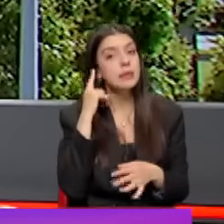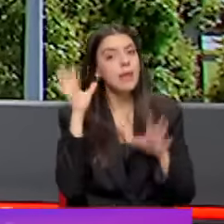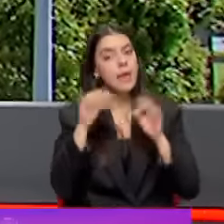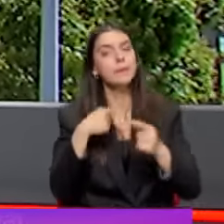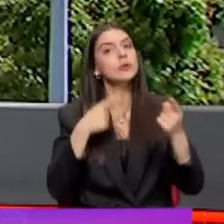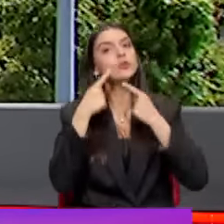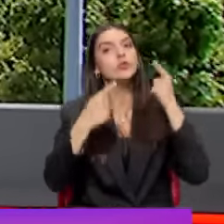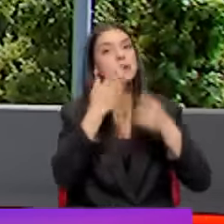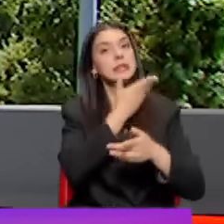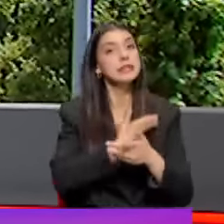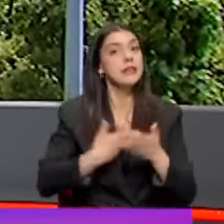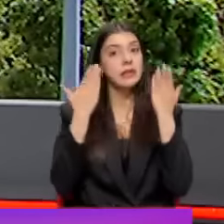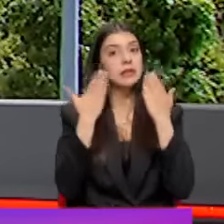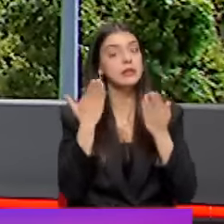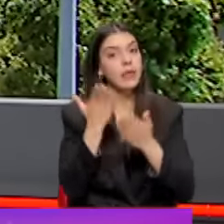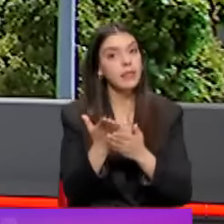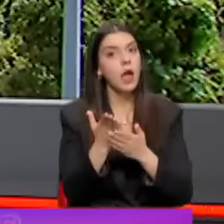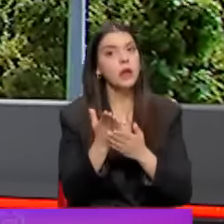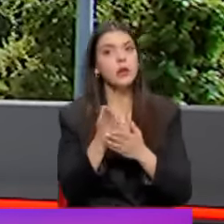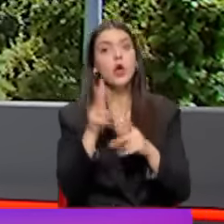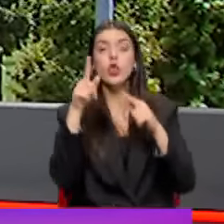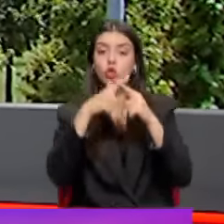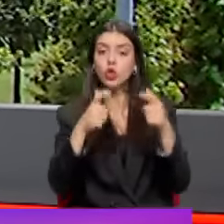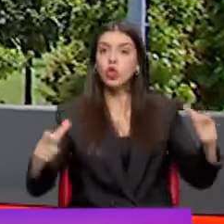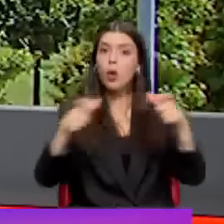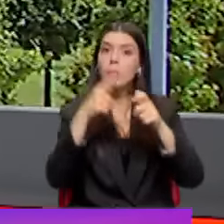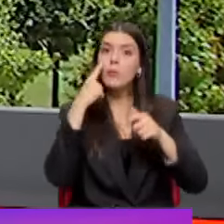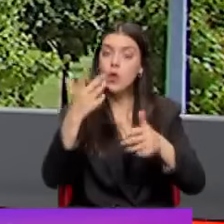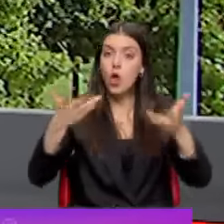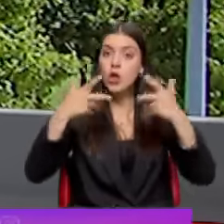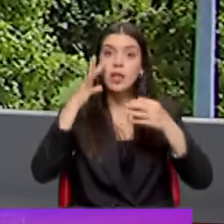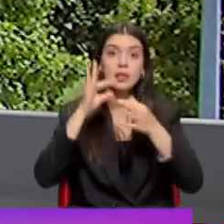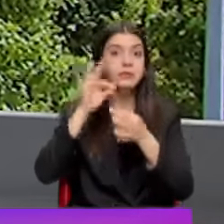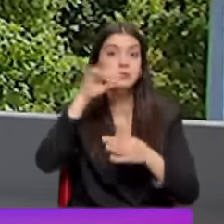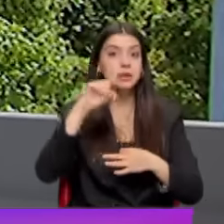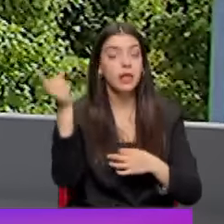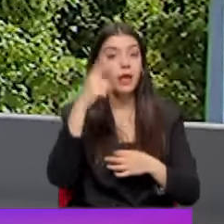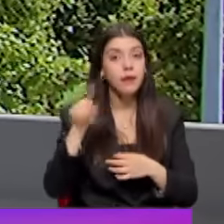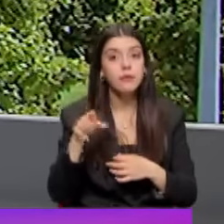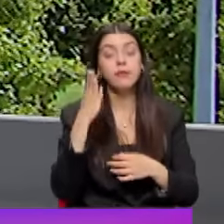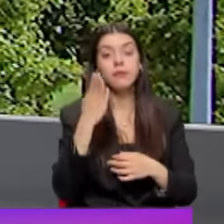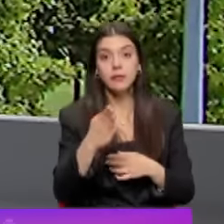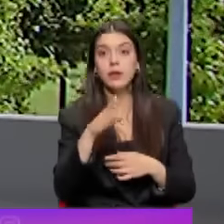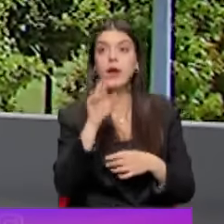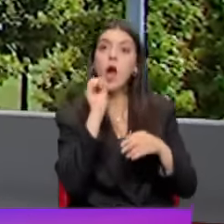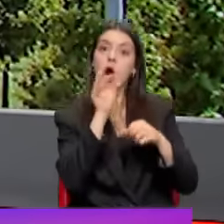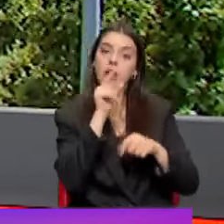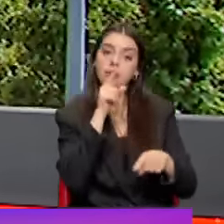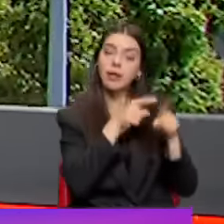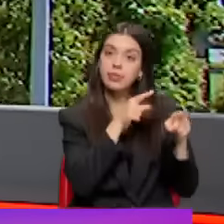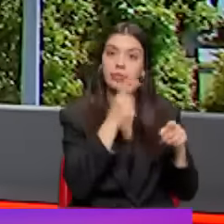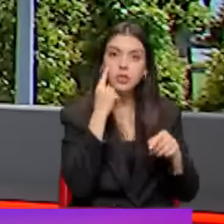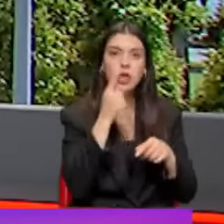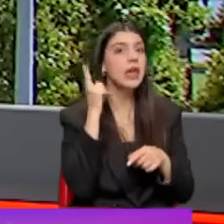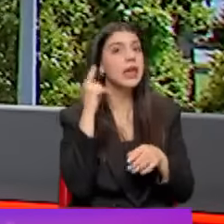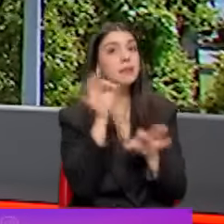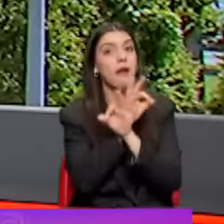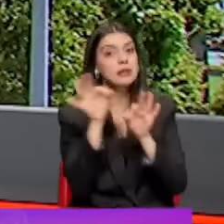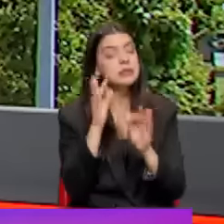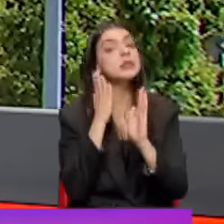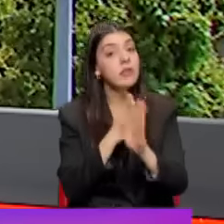getiriyoruz sevgili izleyenler Eğer Toplumsal olarak yönetenler öğretmeni uygulamalarıyla itibarsızlaştırmaya devam